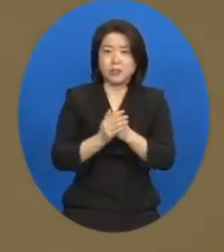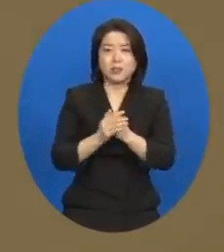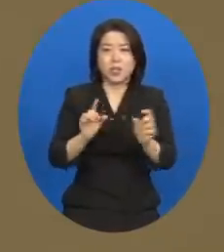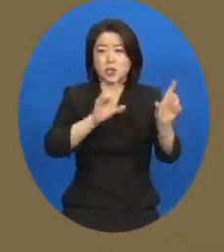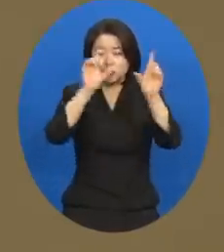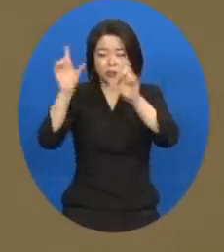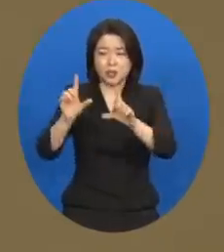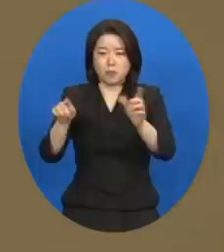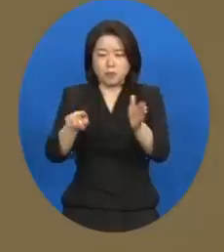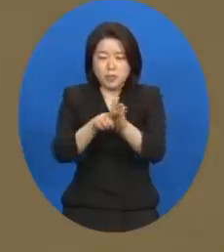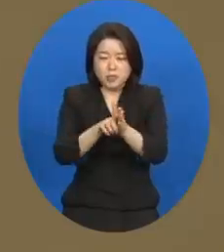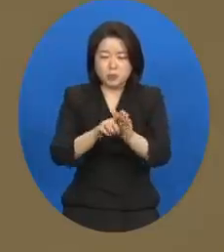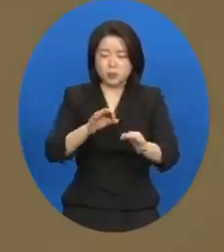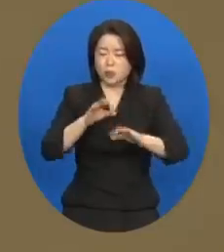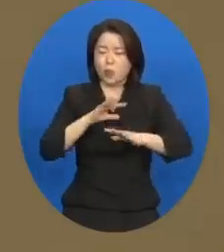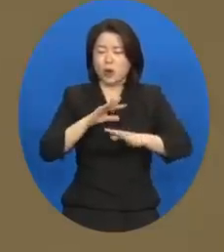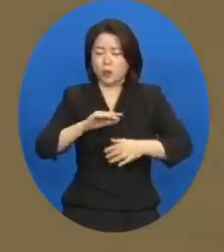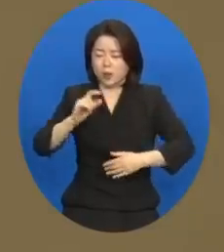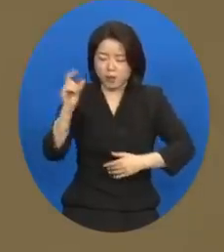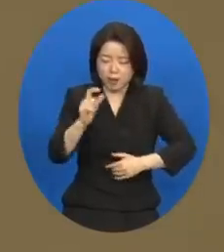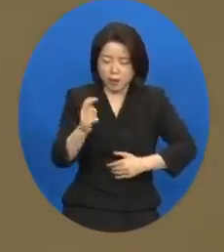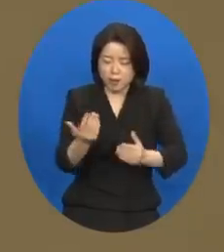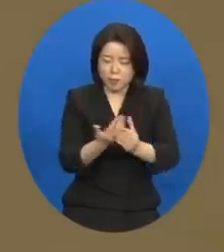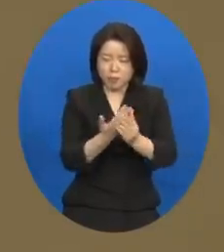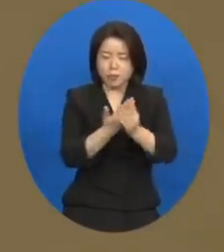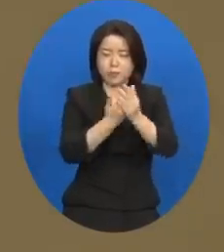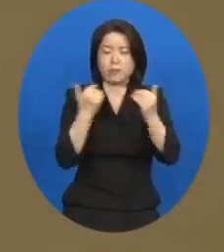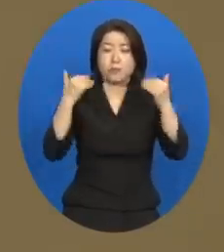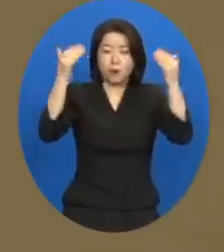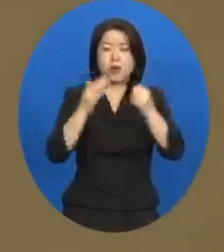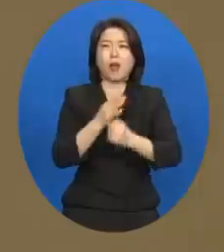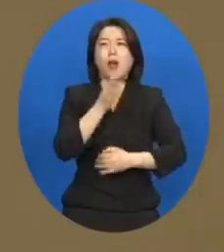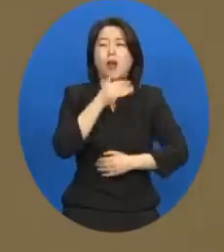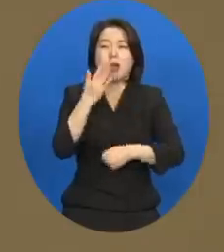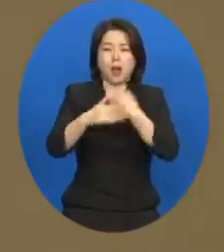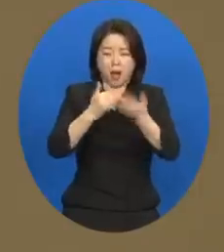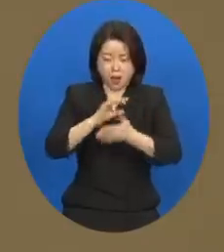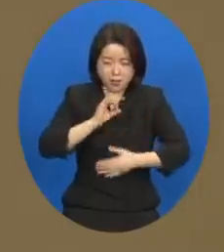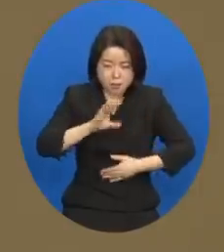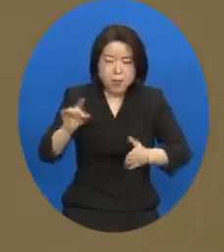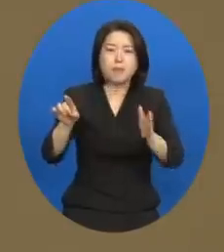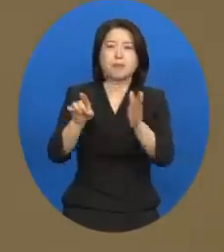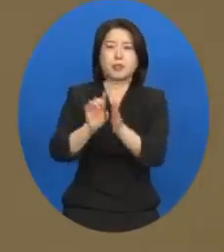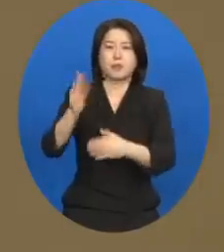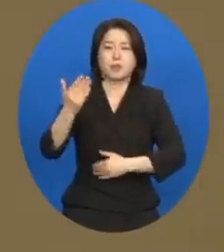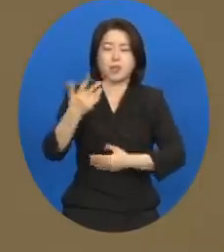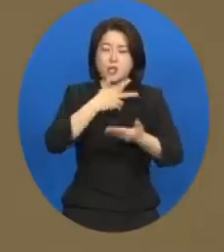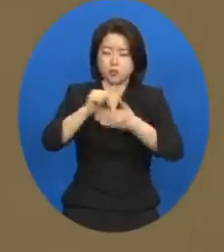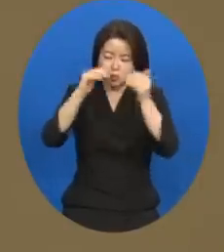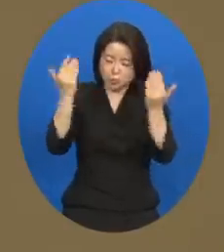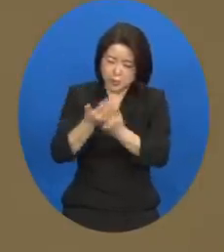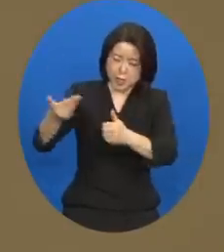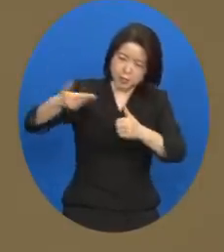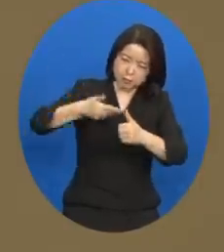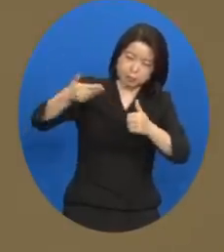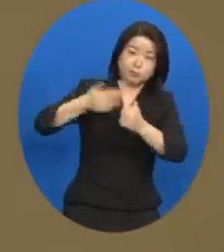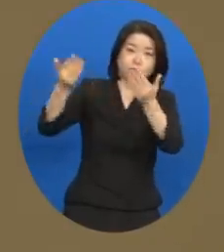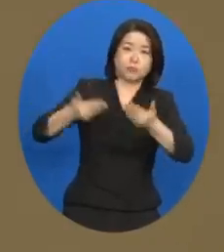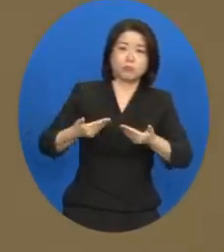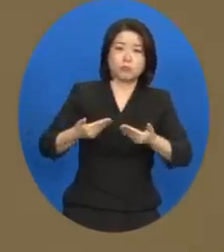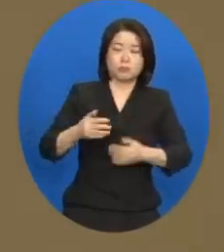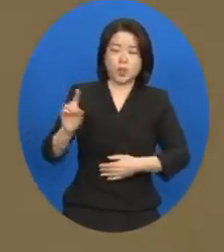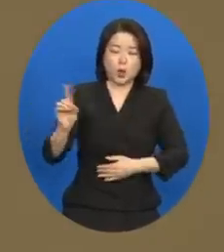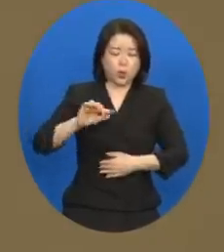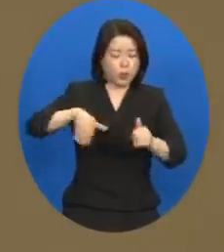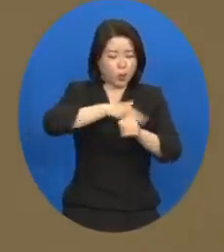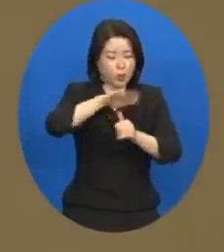세워지게 되는 겁니다. 하나님만 믿으면 되는구나. 주님이 다 공급하시는구나. 어떤 환경과 어려움